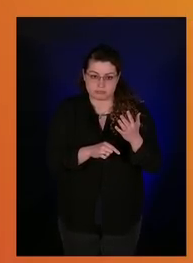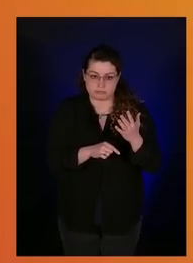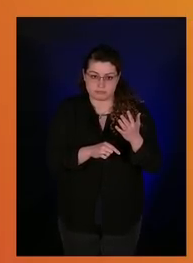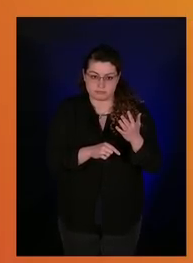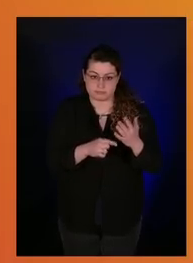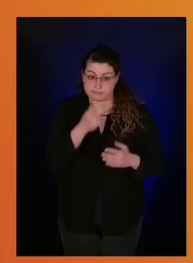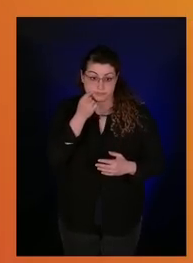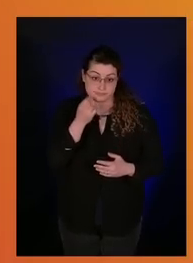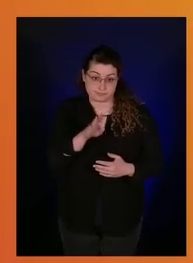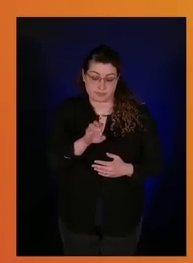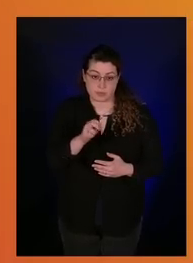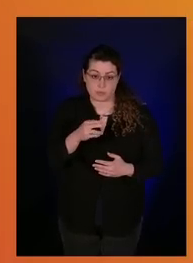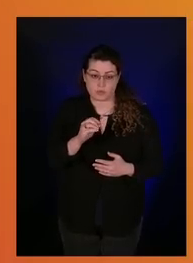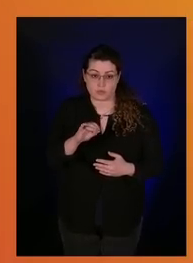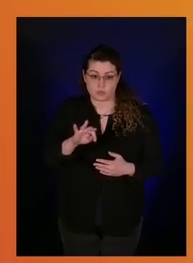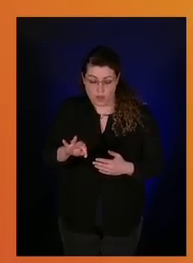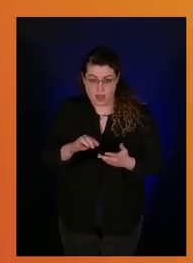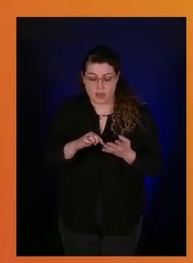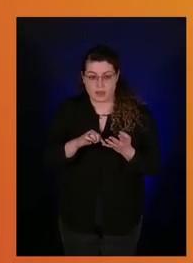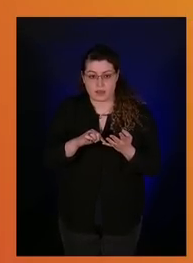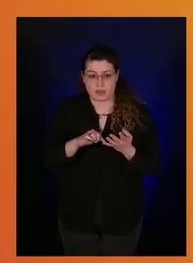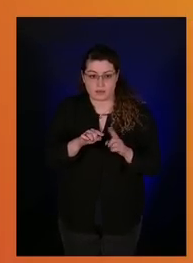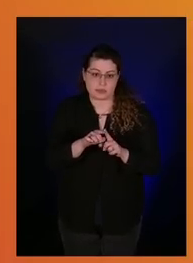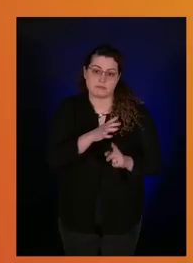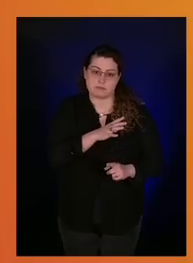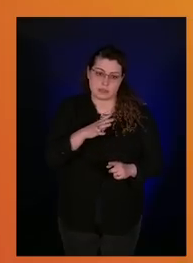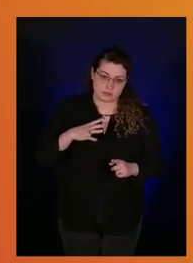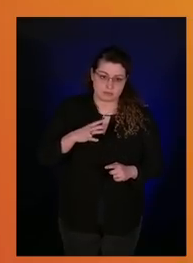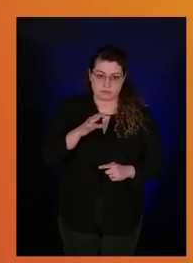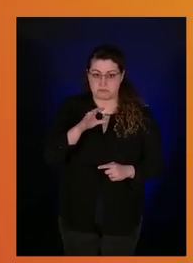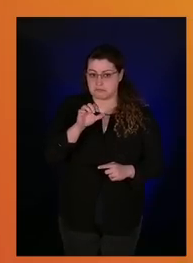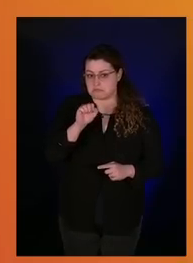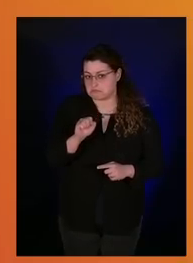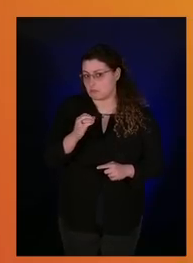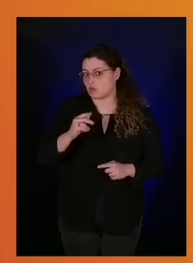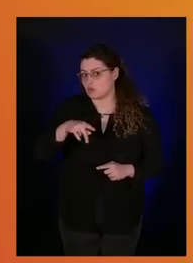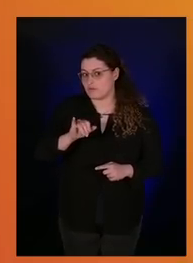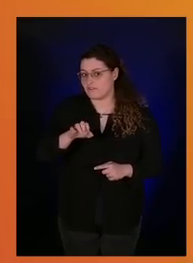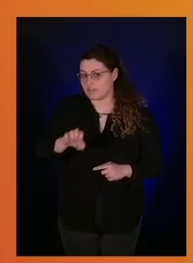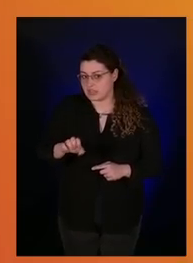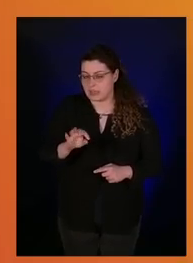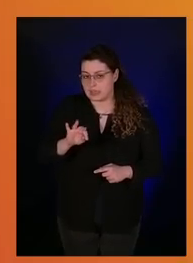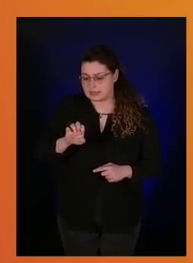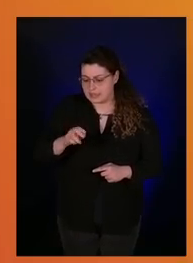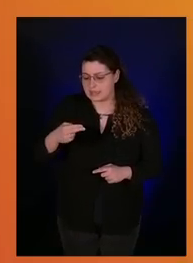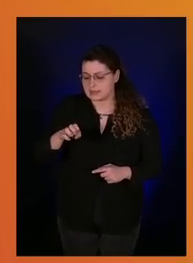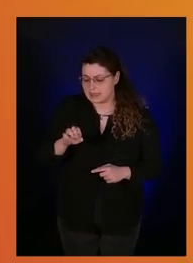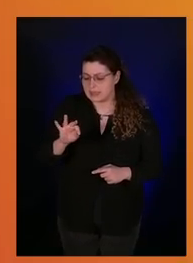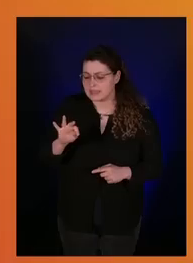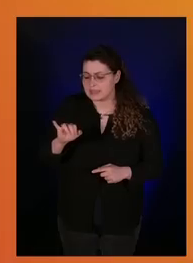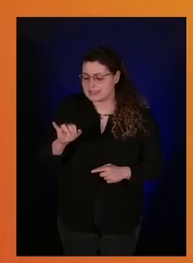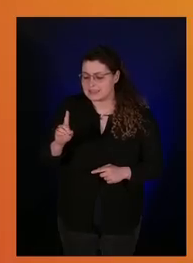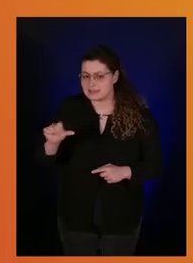Teste Benoît et Venetitaï Sophie. Voilà. Merci. On accueille également une délégation